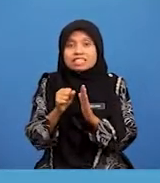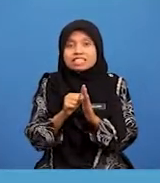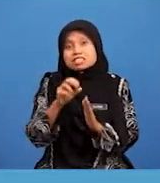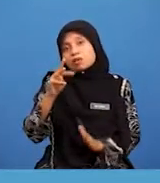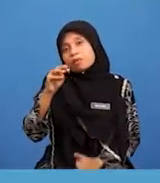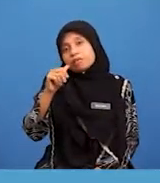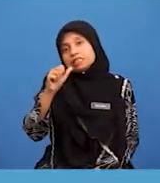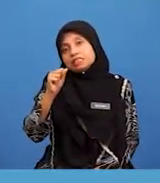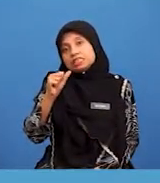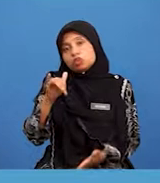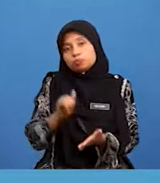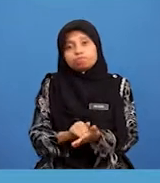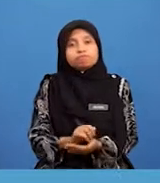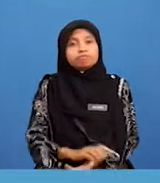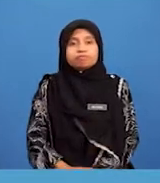tersebut.